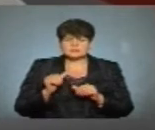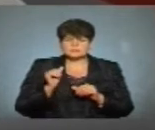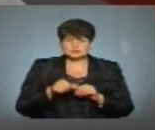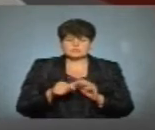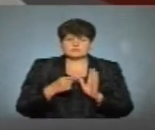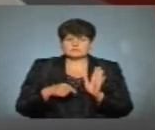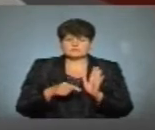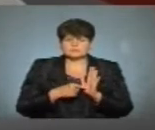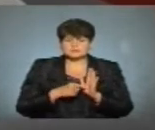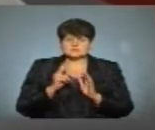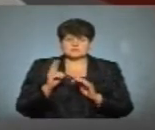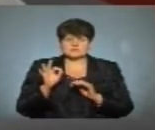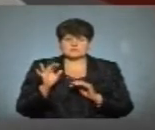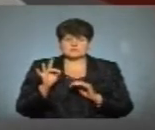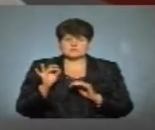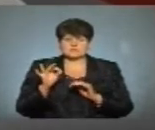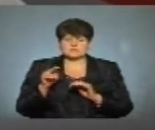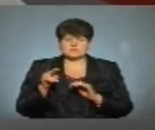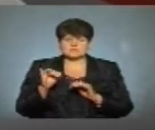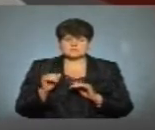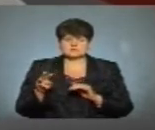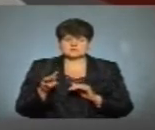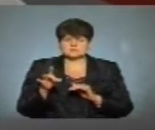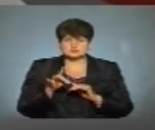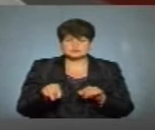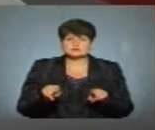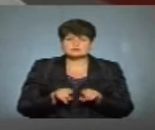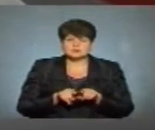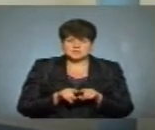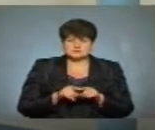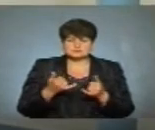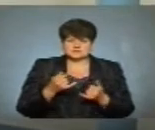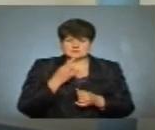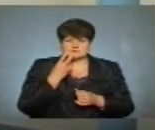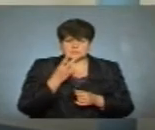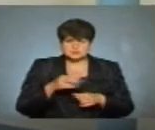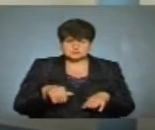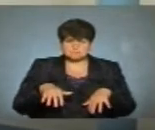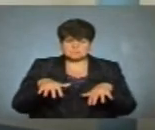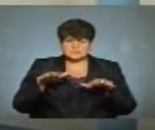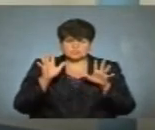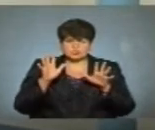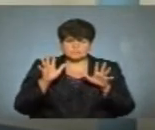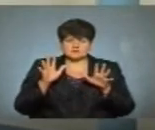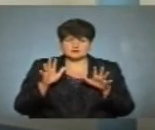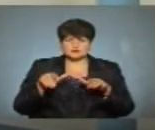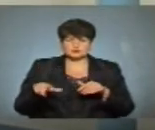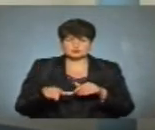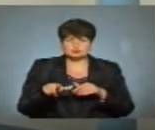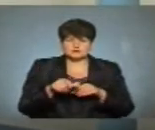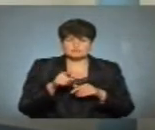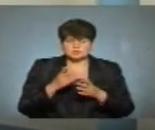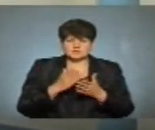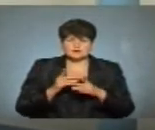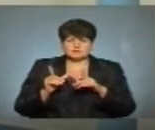місті в селищі Коропець Монастирського району так само зараз ми спостерігаємо підтоплення деяких доріг, але вони є